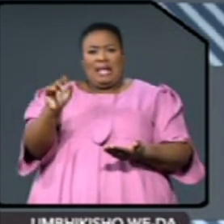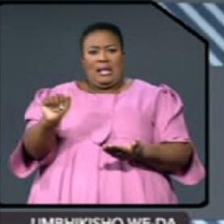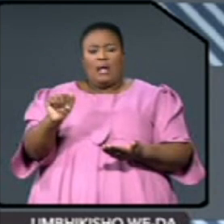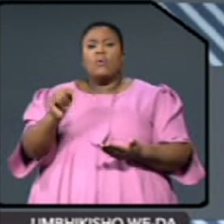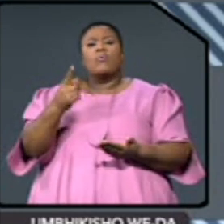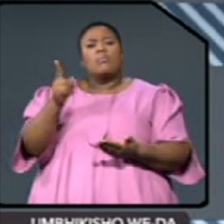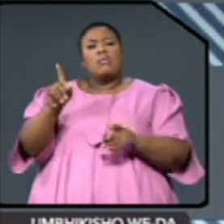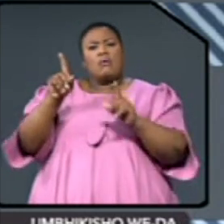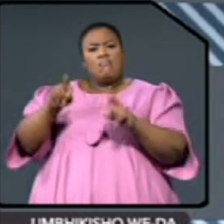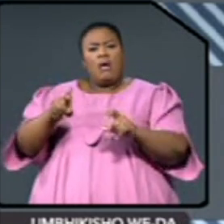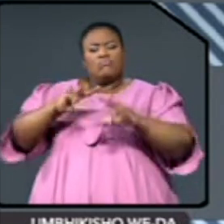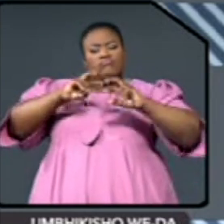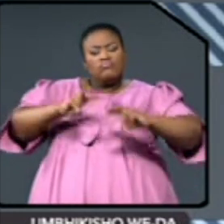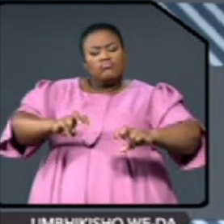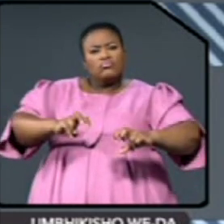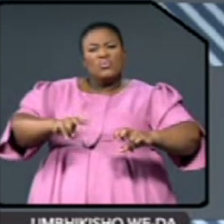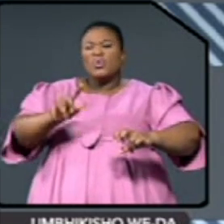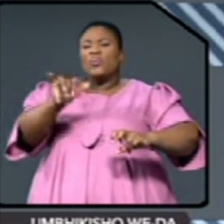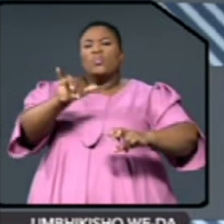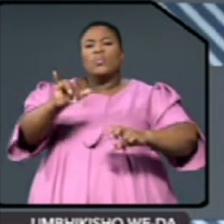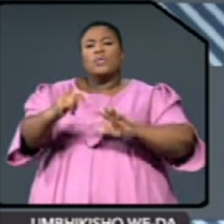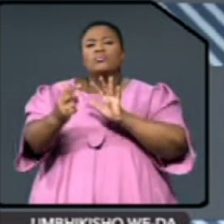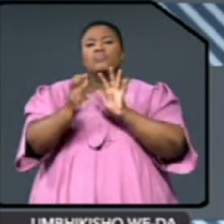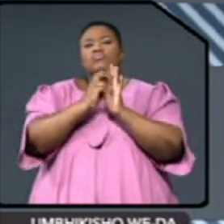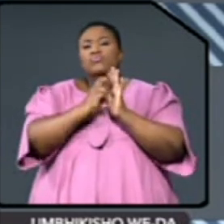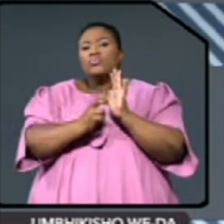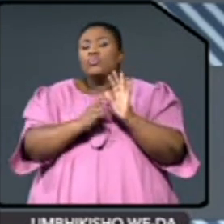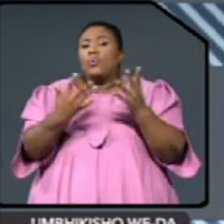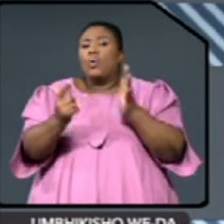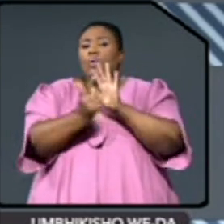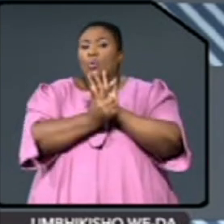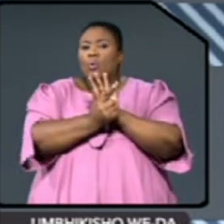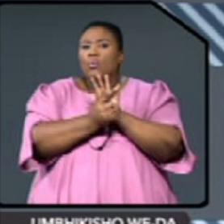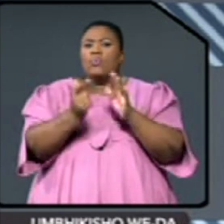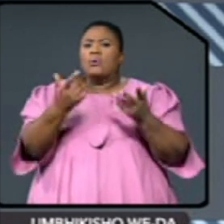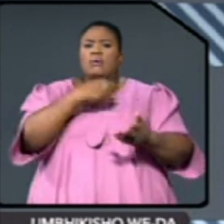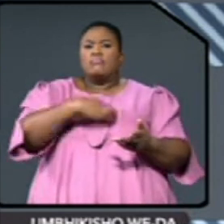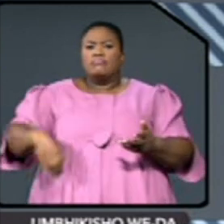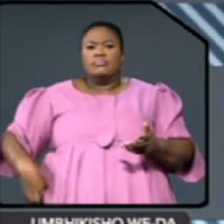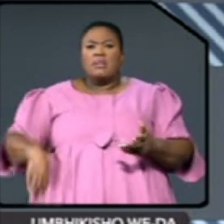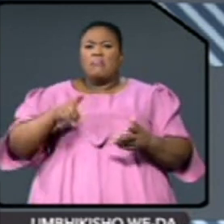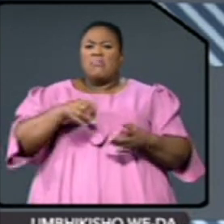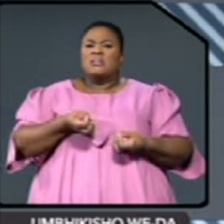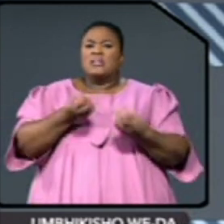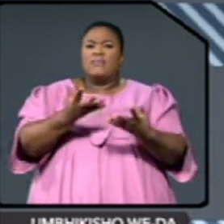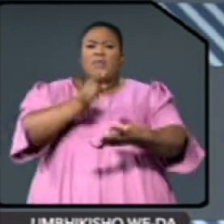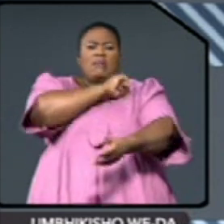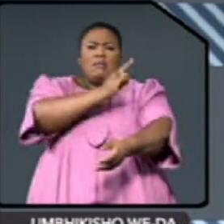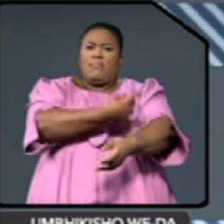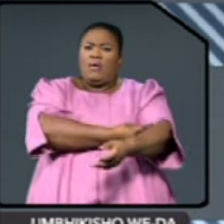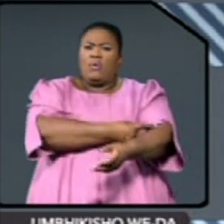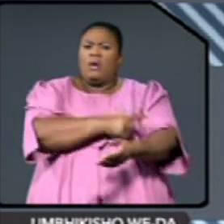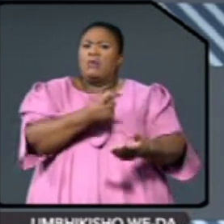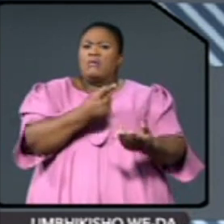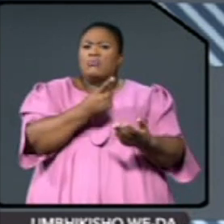umuphi umthetho okhona oshoyo ukuthi umungameli anikezwe la mandla ukuthi-ke akwazi-ke